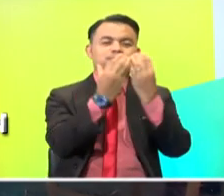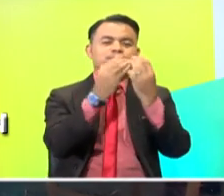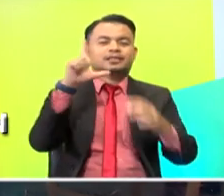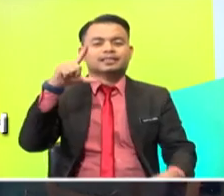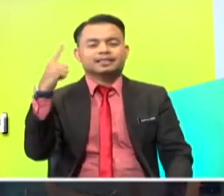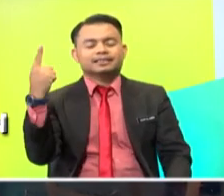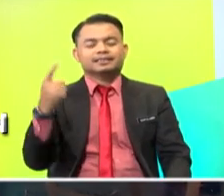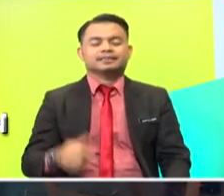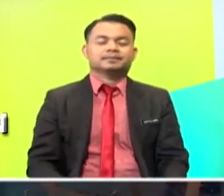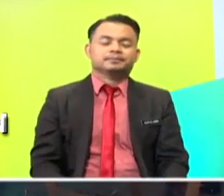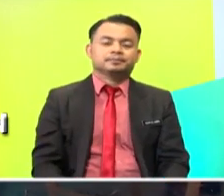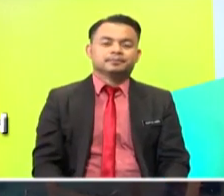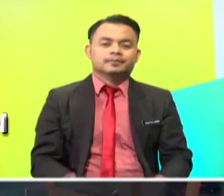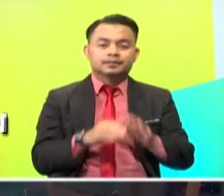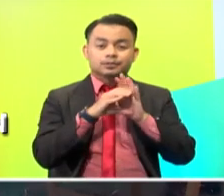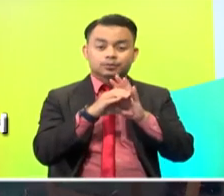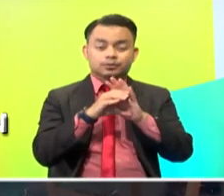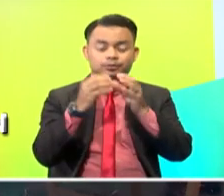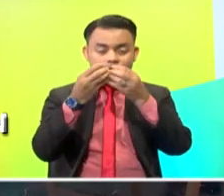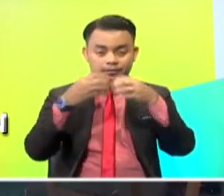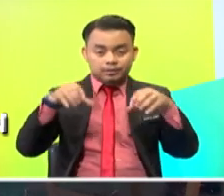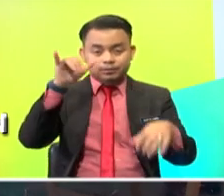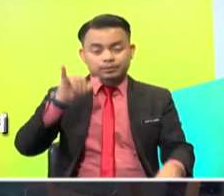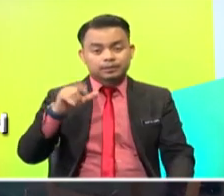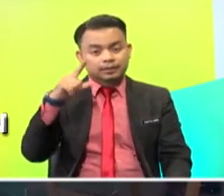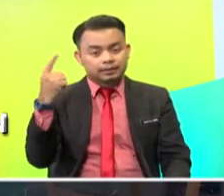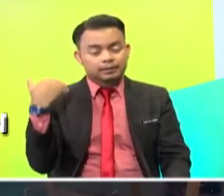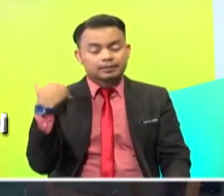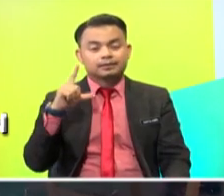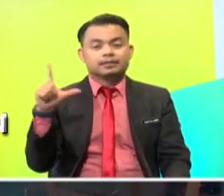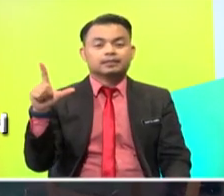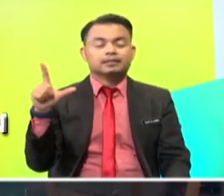saya oke contoh telurnya lain dan cek disini